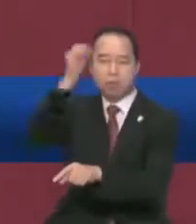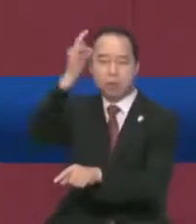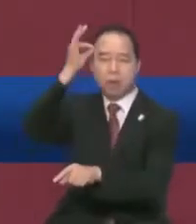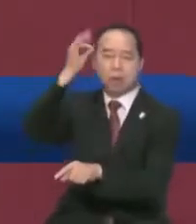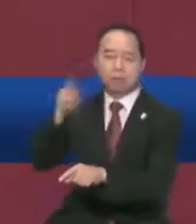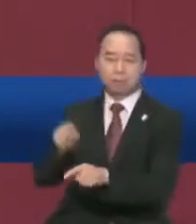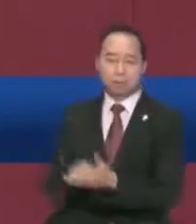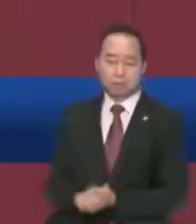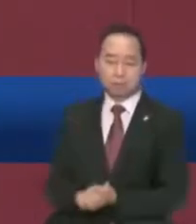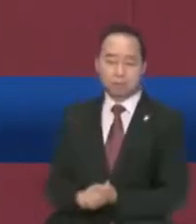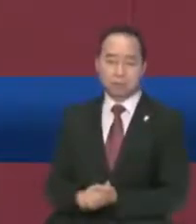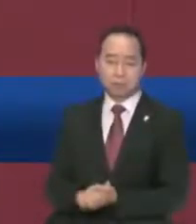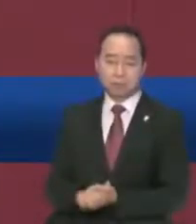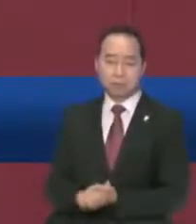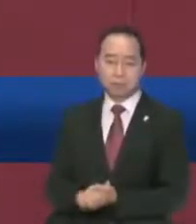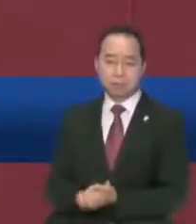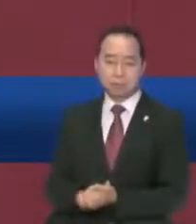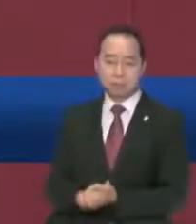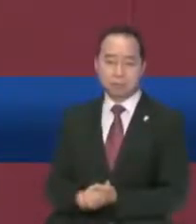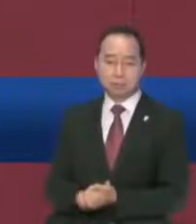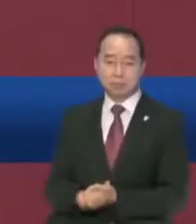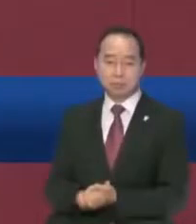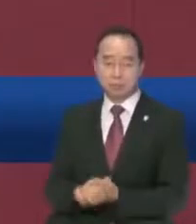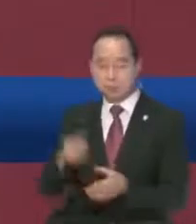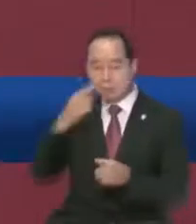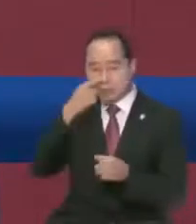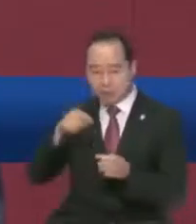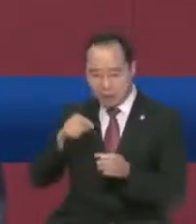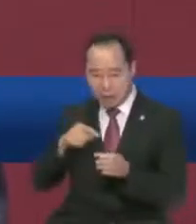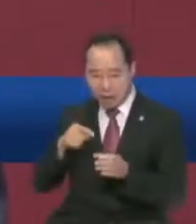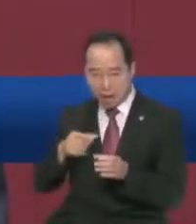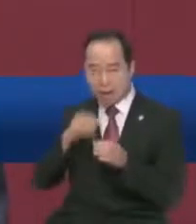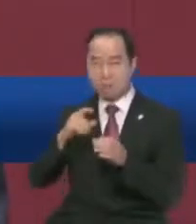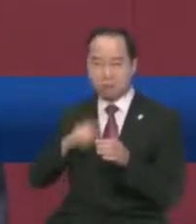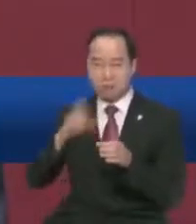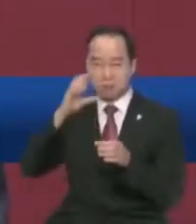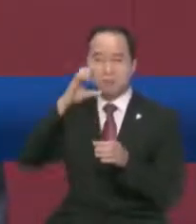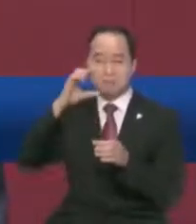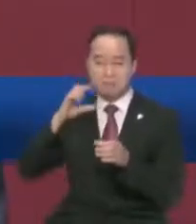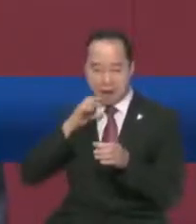차 한 잔 홀짝거리려고 잠깐 마스크를 벗는 그 순간,